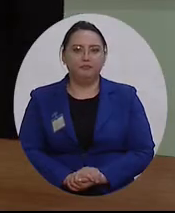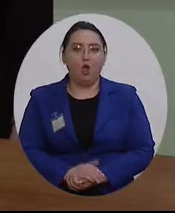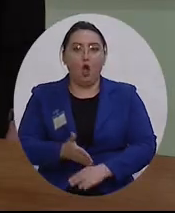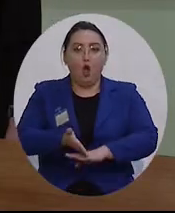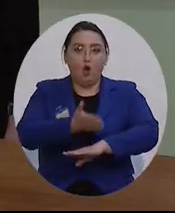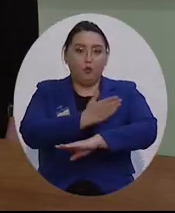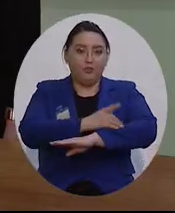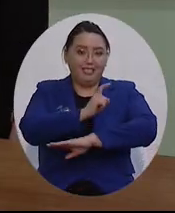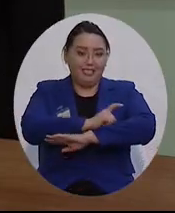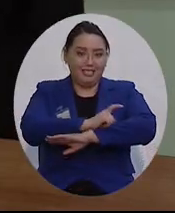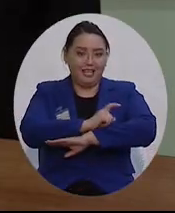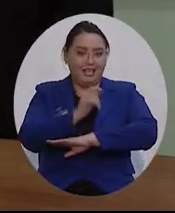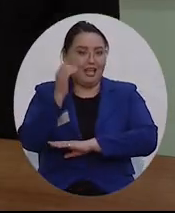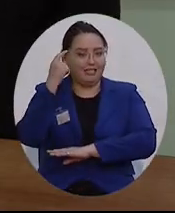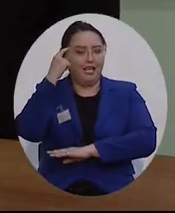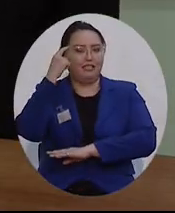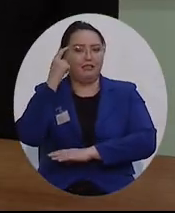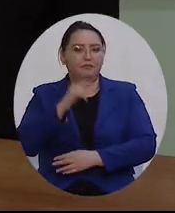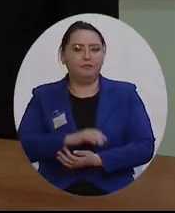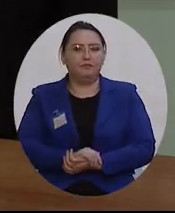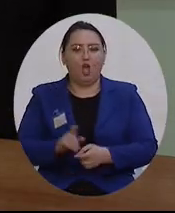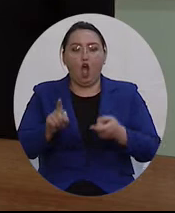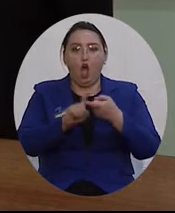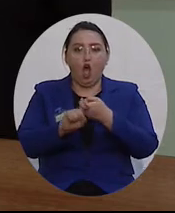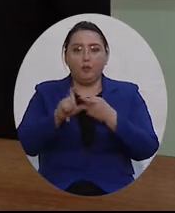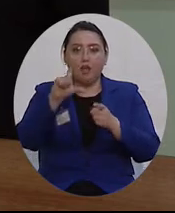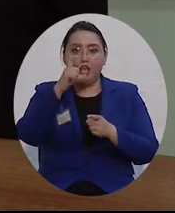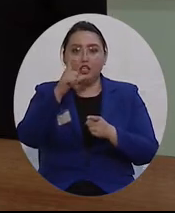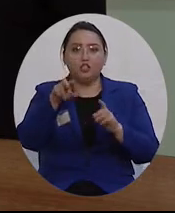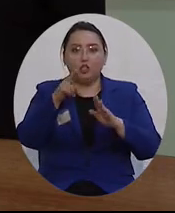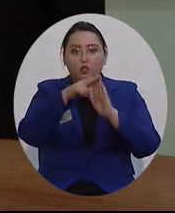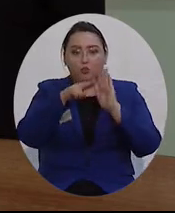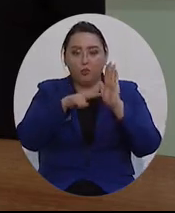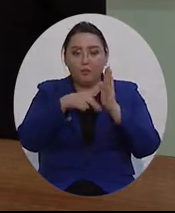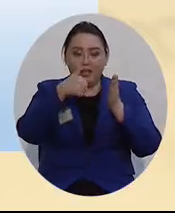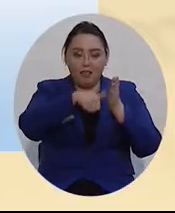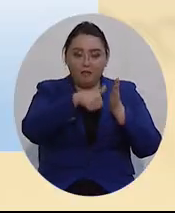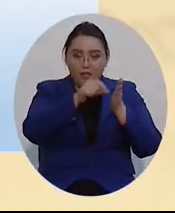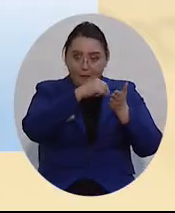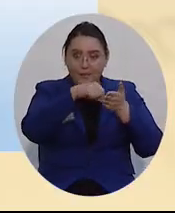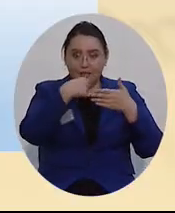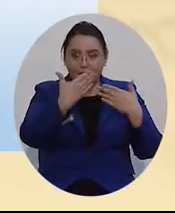өмнөх хичээлээ сэргээн сань. За холбоо гişгийнхаа дүрмийг бүгдээрээ дэвтэртээ тулгуур бичгээр бичээрэй.